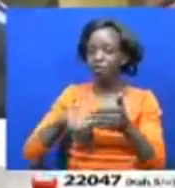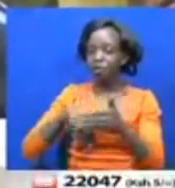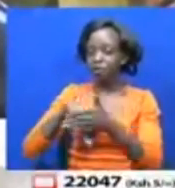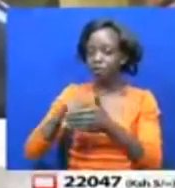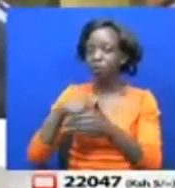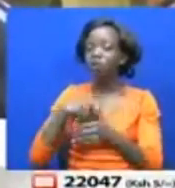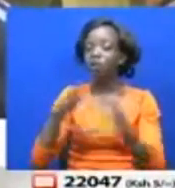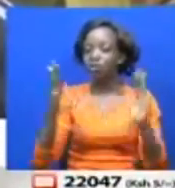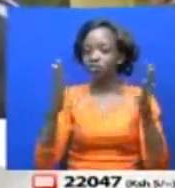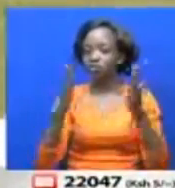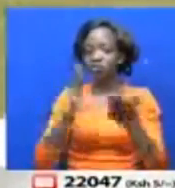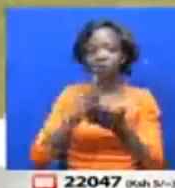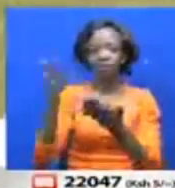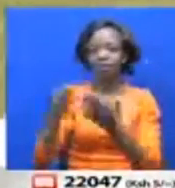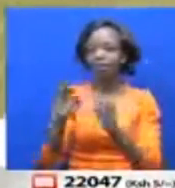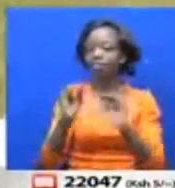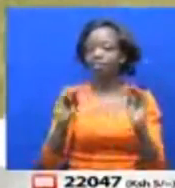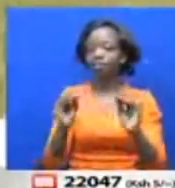tutawafurahisha.